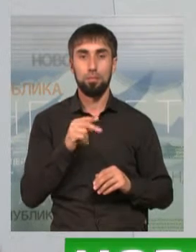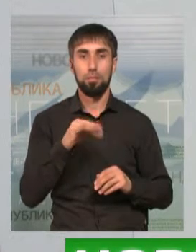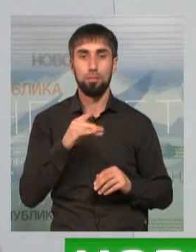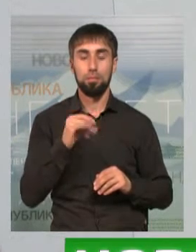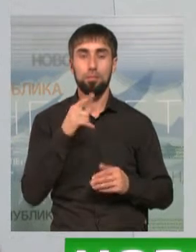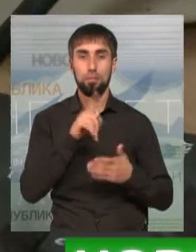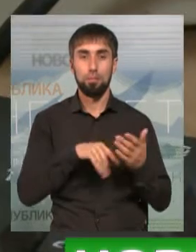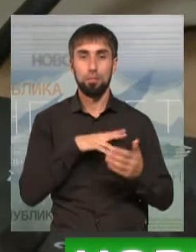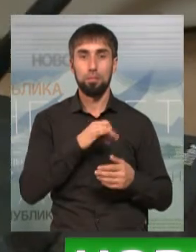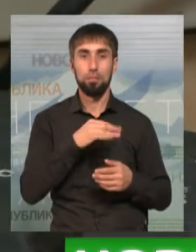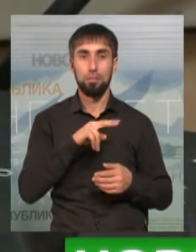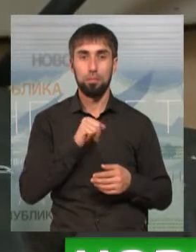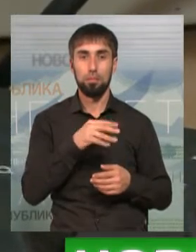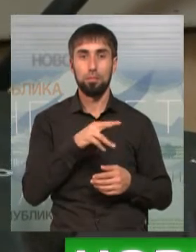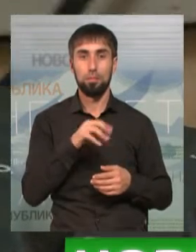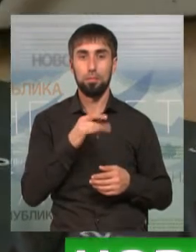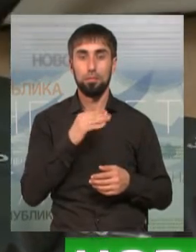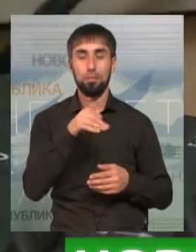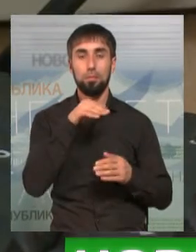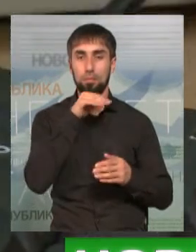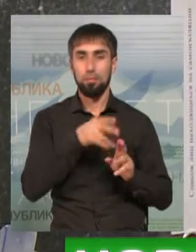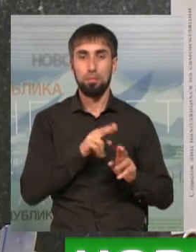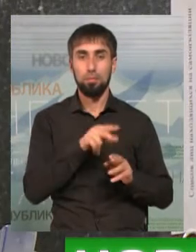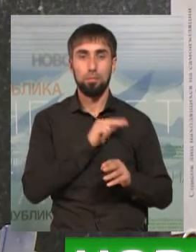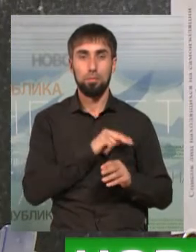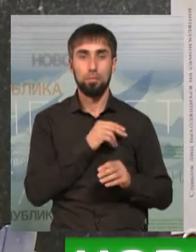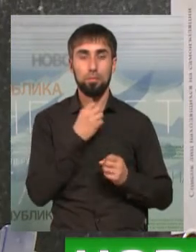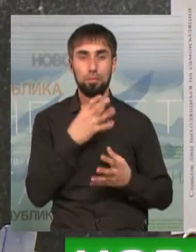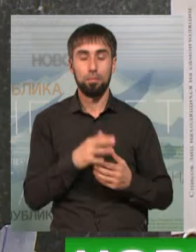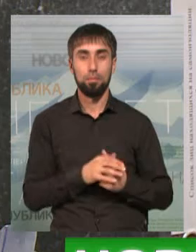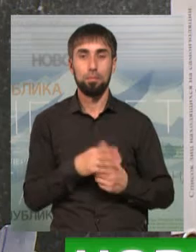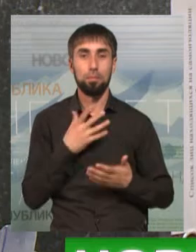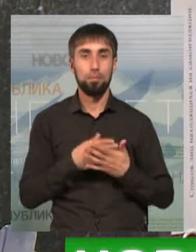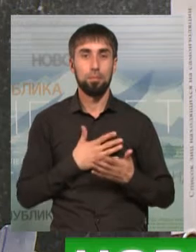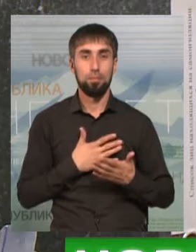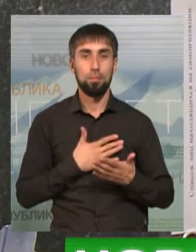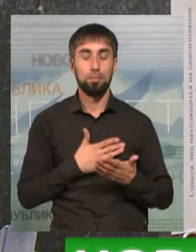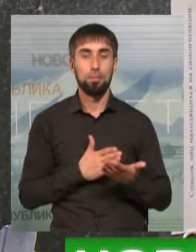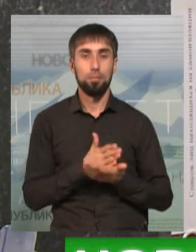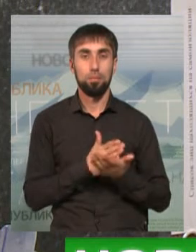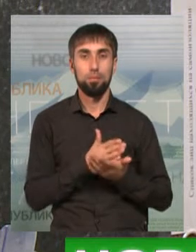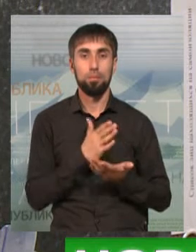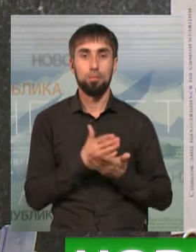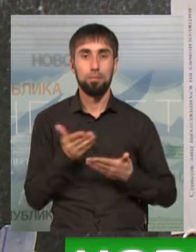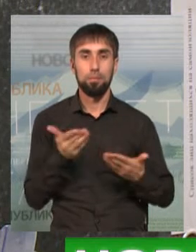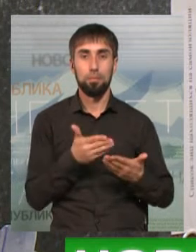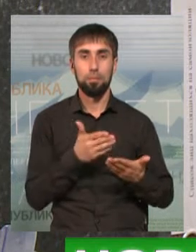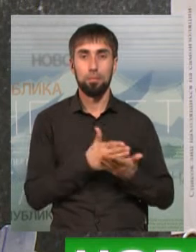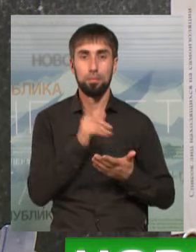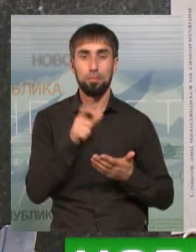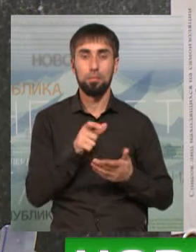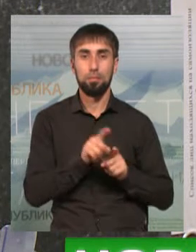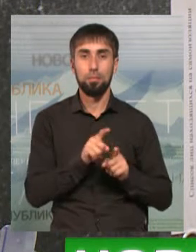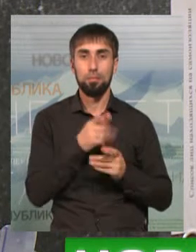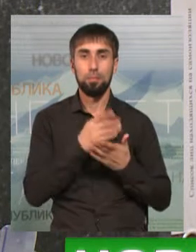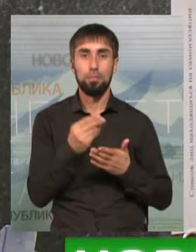признается, Лейла Магушкова к профессии прикипела всей душой. Как правило, в нашу службу привлекаются сотрудники, которые обладают